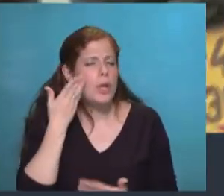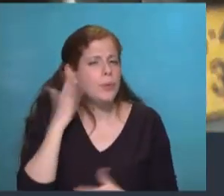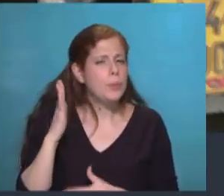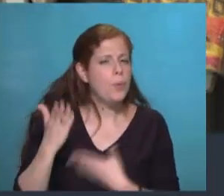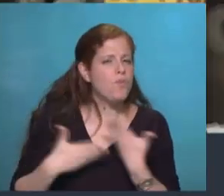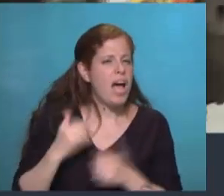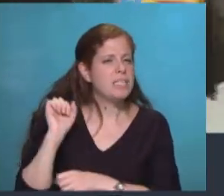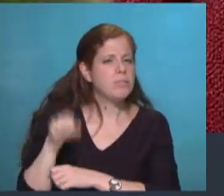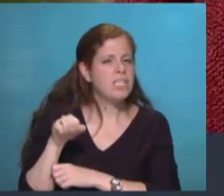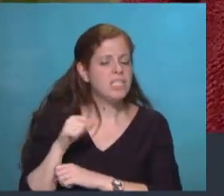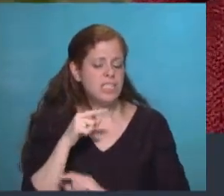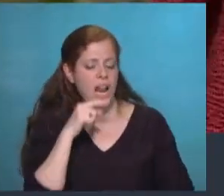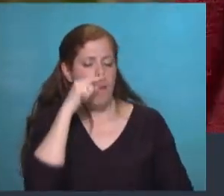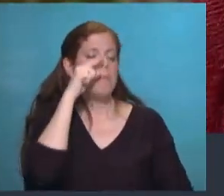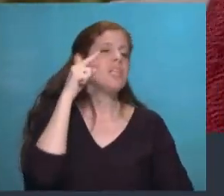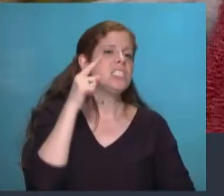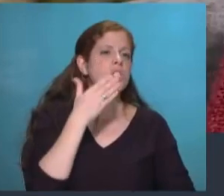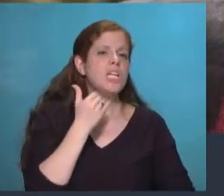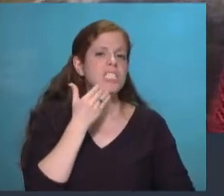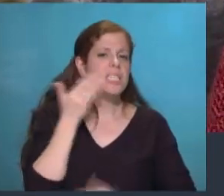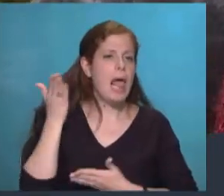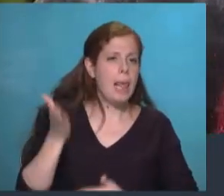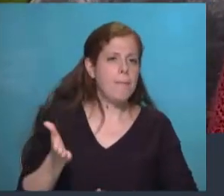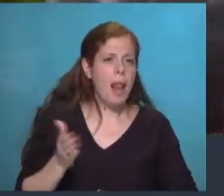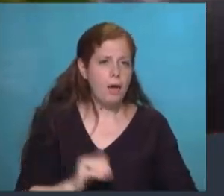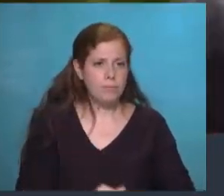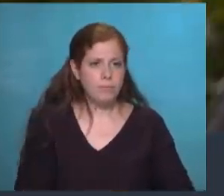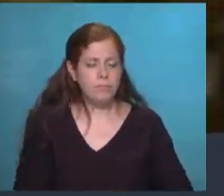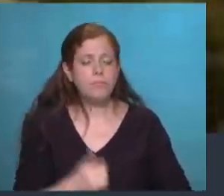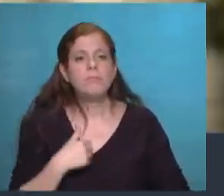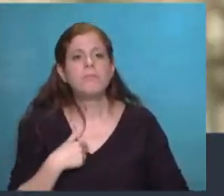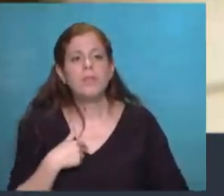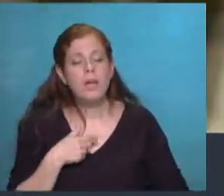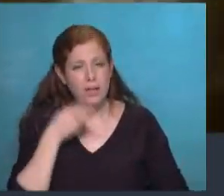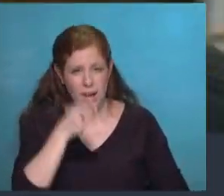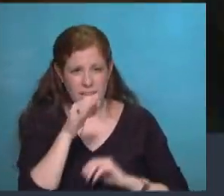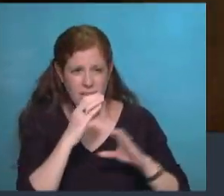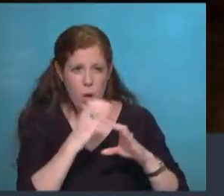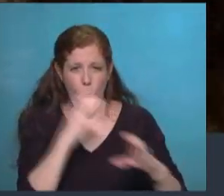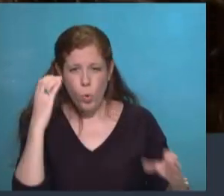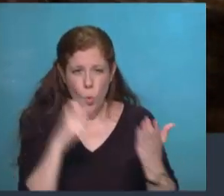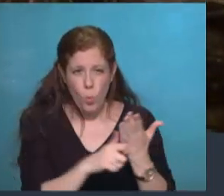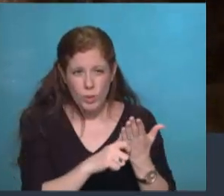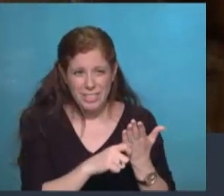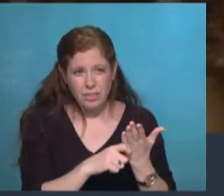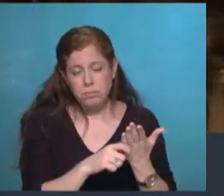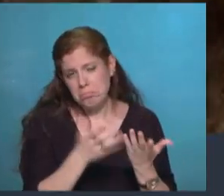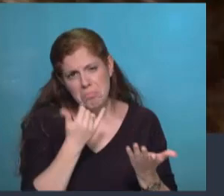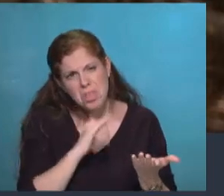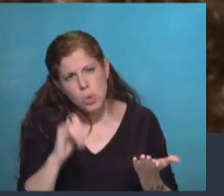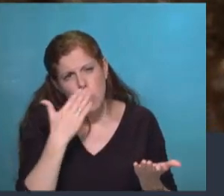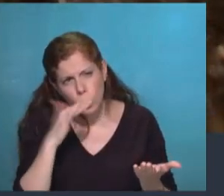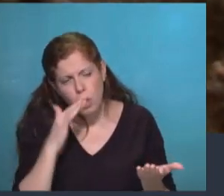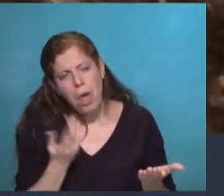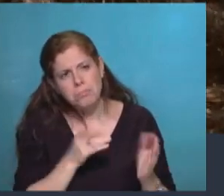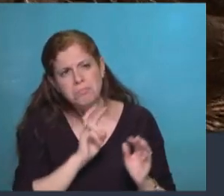המזלזל, המתנשא של הישראלים כלפיה. אני נכנסתי לאוטובוס לאיזה מין טיול